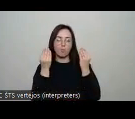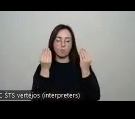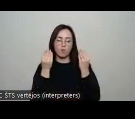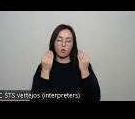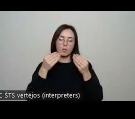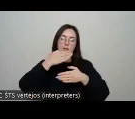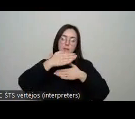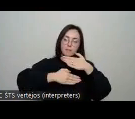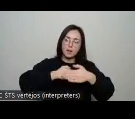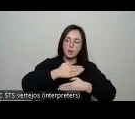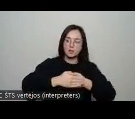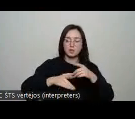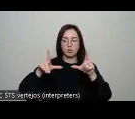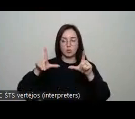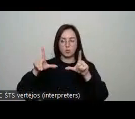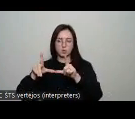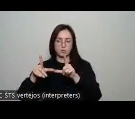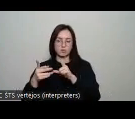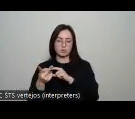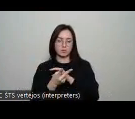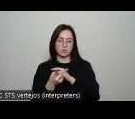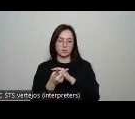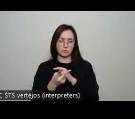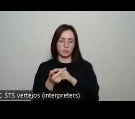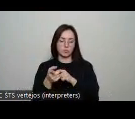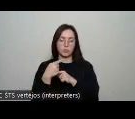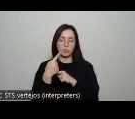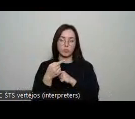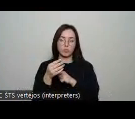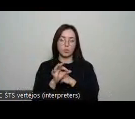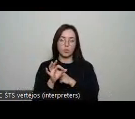ir uždavinius. Mes kalbame apie